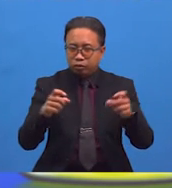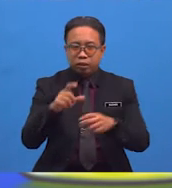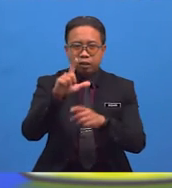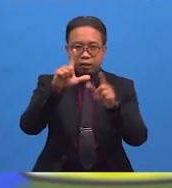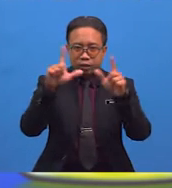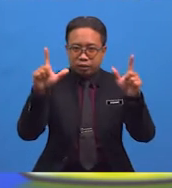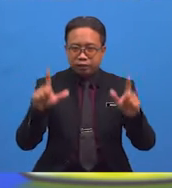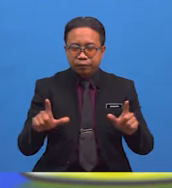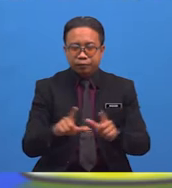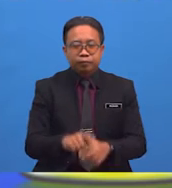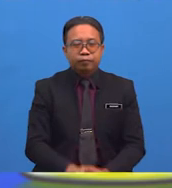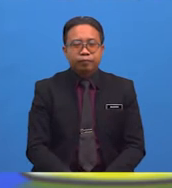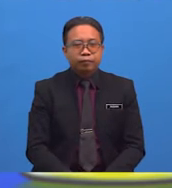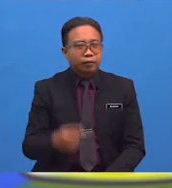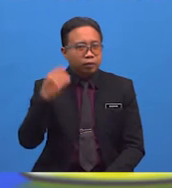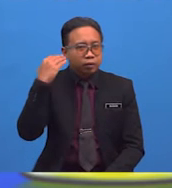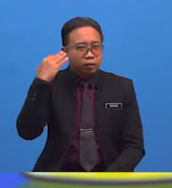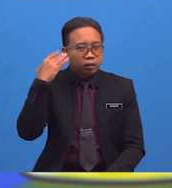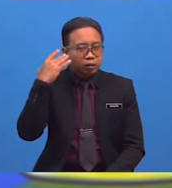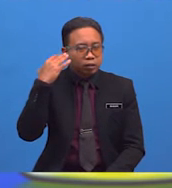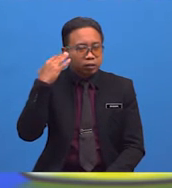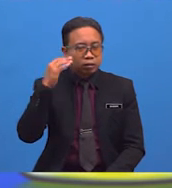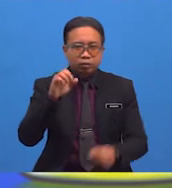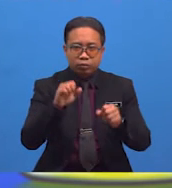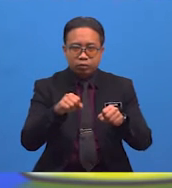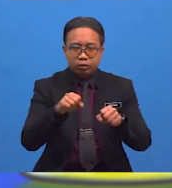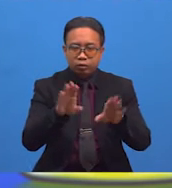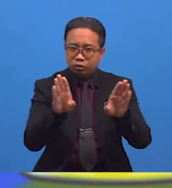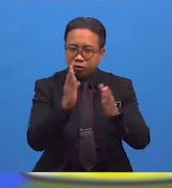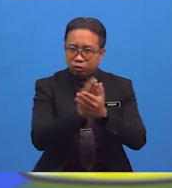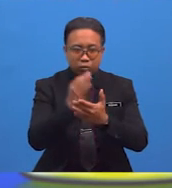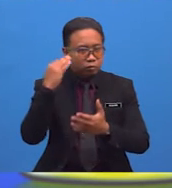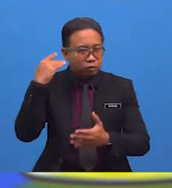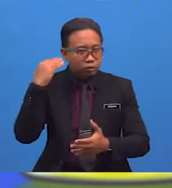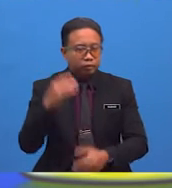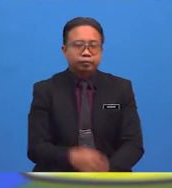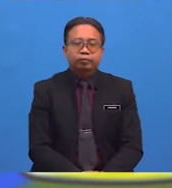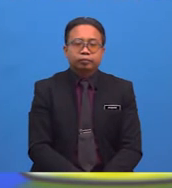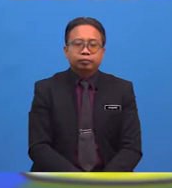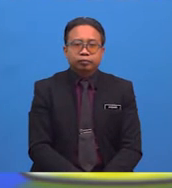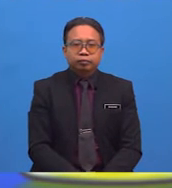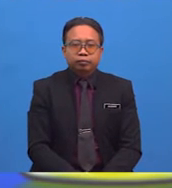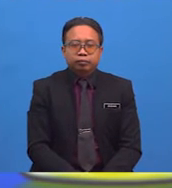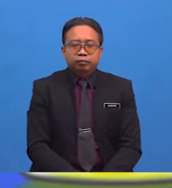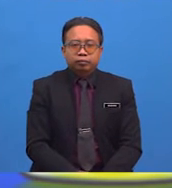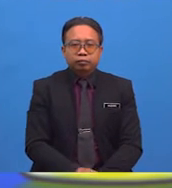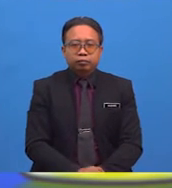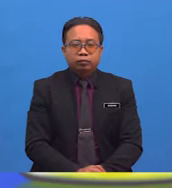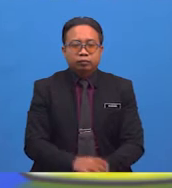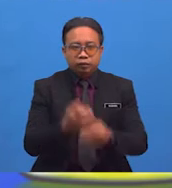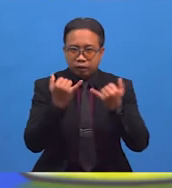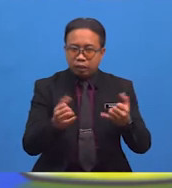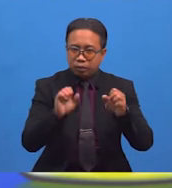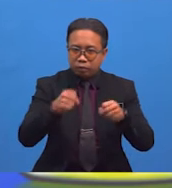memutuskan litar. Penggera kebakaran akan berhenti berdering.